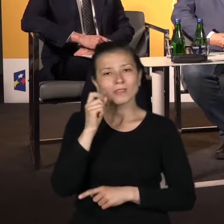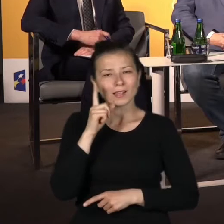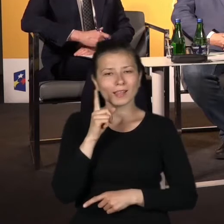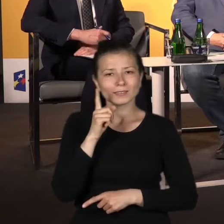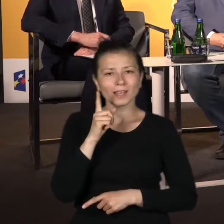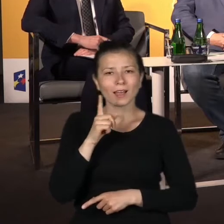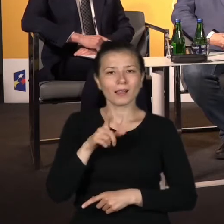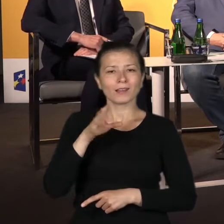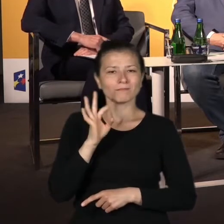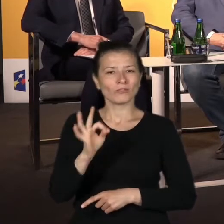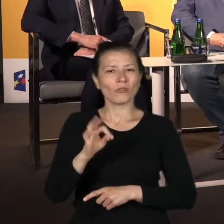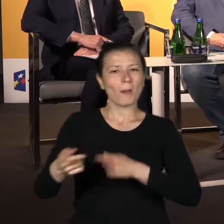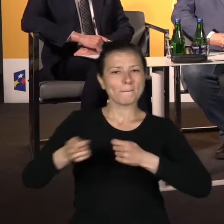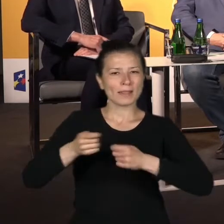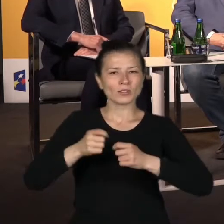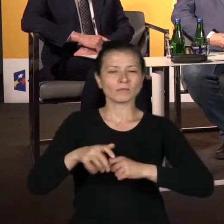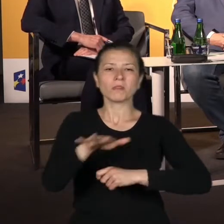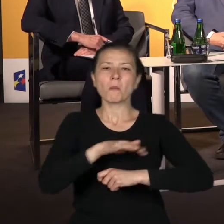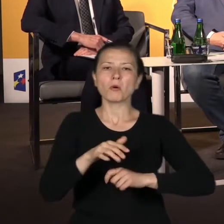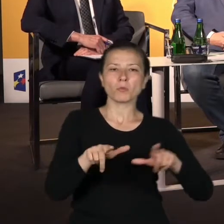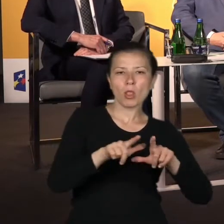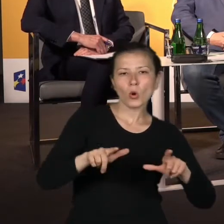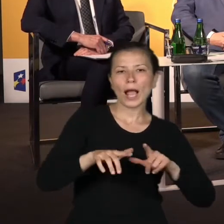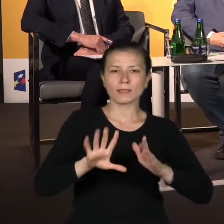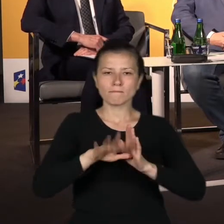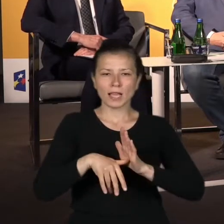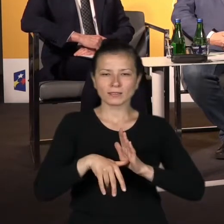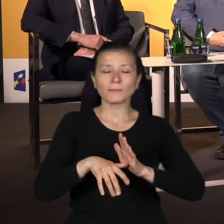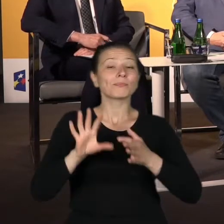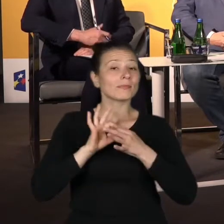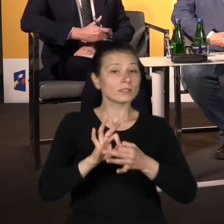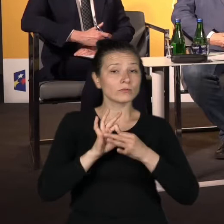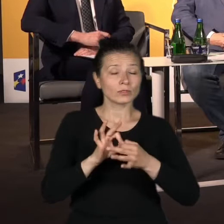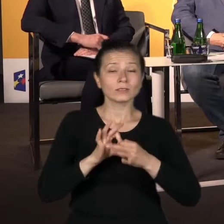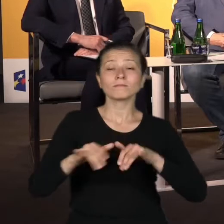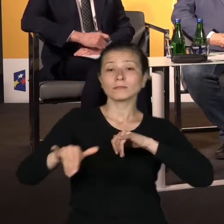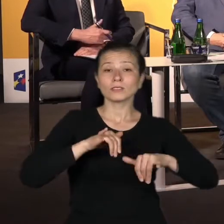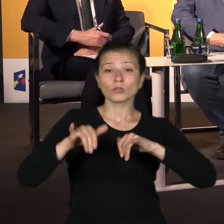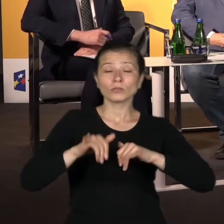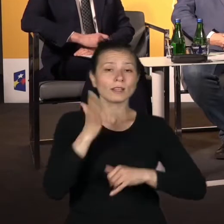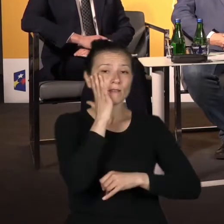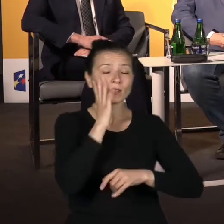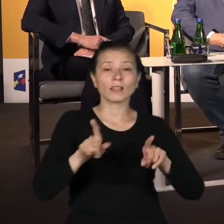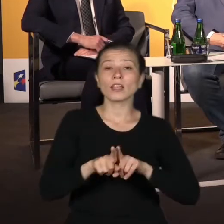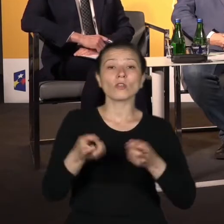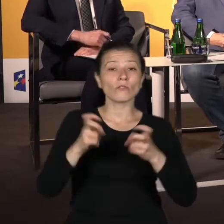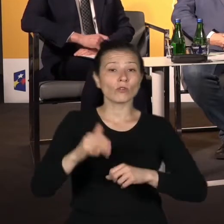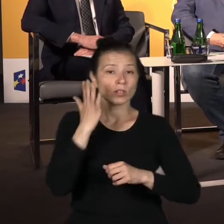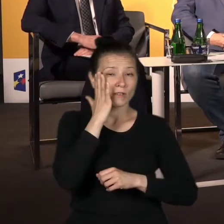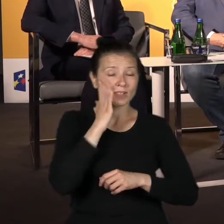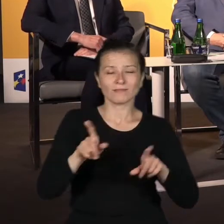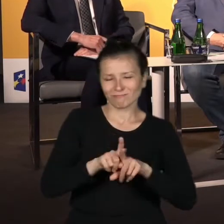inteligencja menedżerska na poziomie lokalnym, na poziomie miejskim, jest związana z zarządzaniem wiedzą, tworzeniem wiedzy